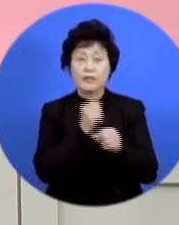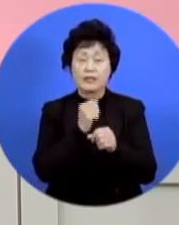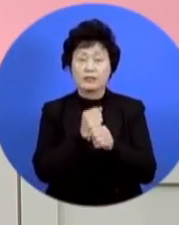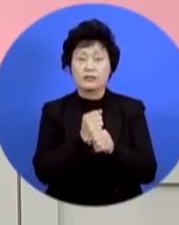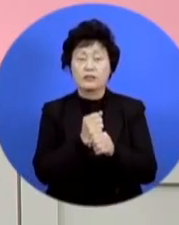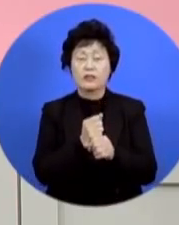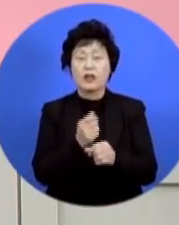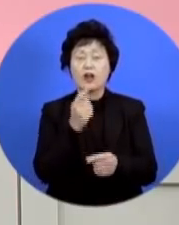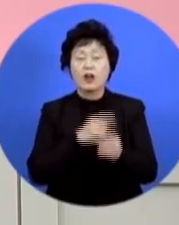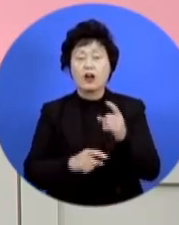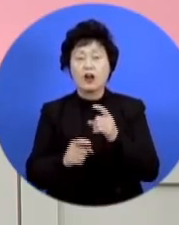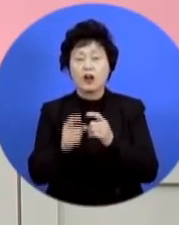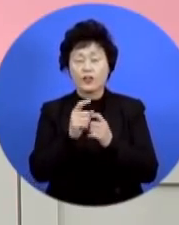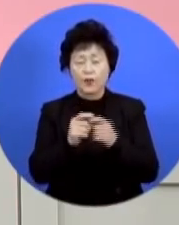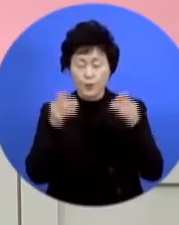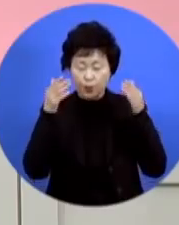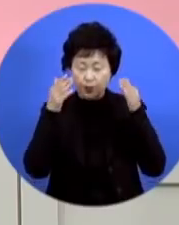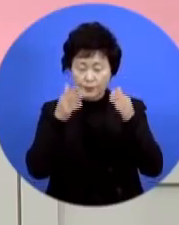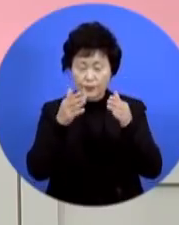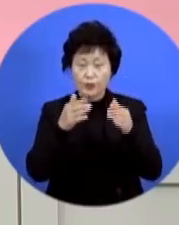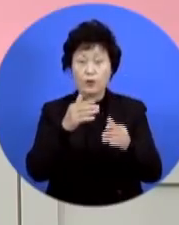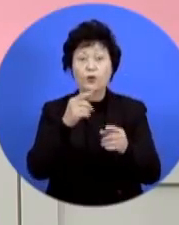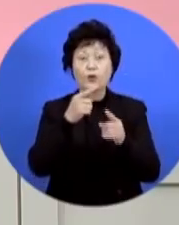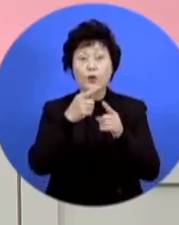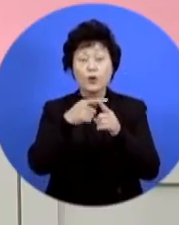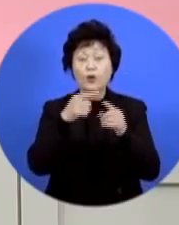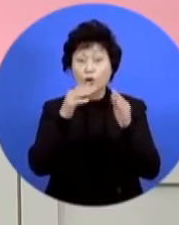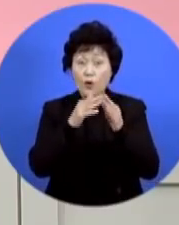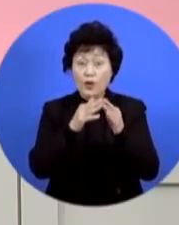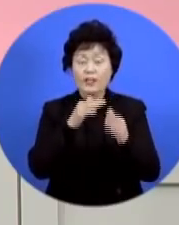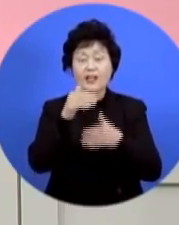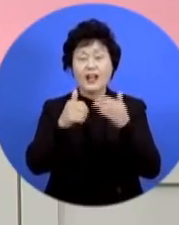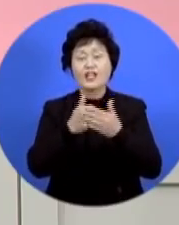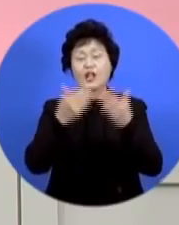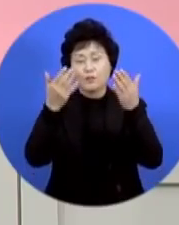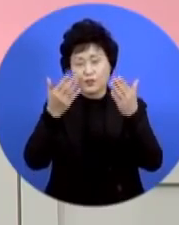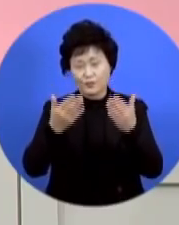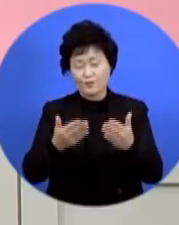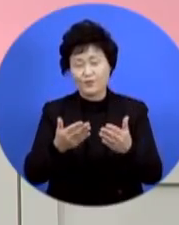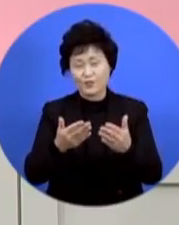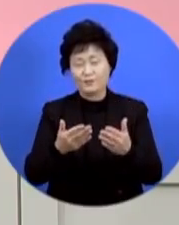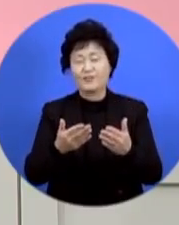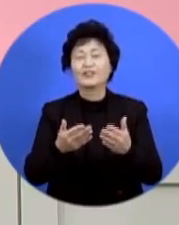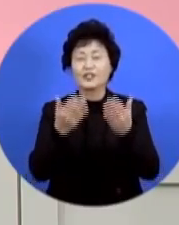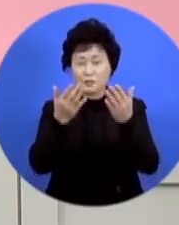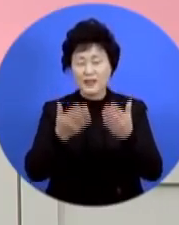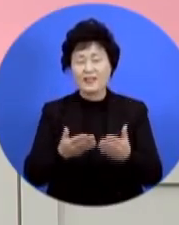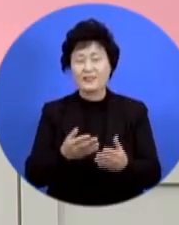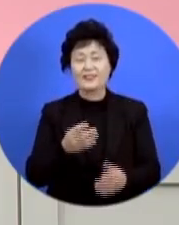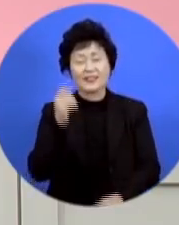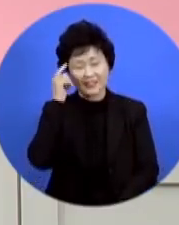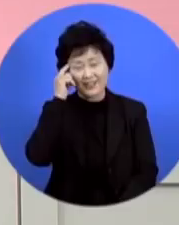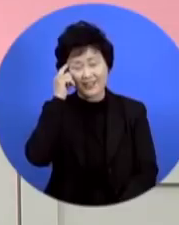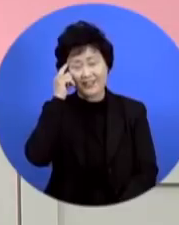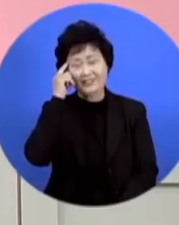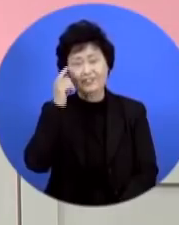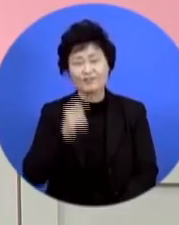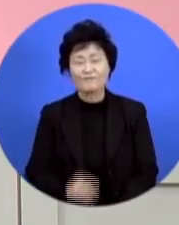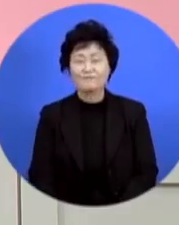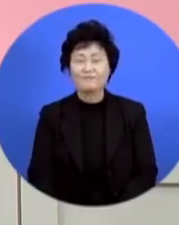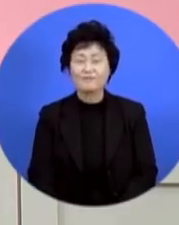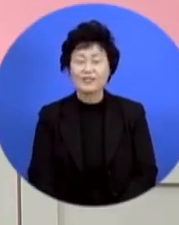하나님이 주시면 자연스럽게 하겠다. 그 생각이 좀 강했던 것 같아요. 네. 꼭 고집 부리는 건 아니고. 예. 안 하겠다는 건 아니고